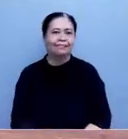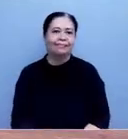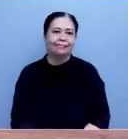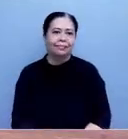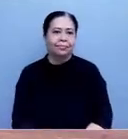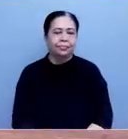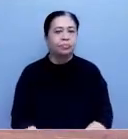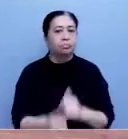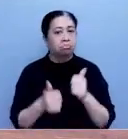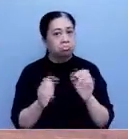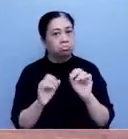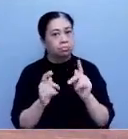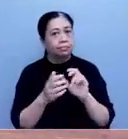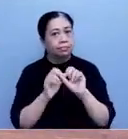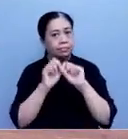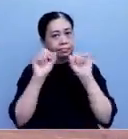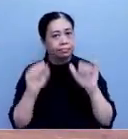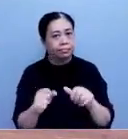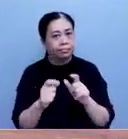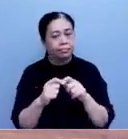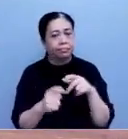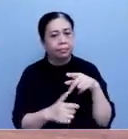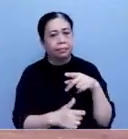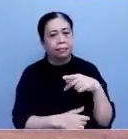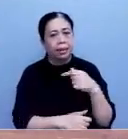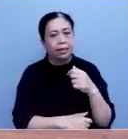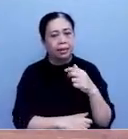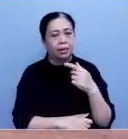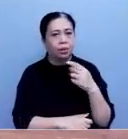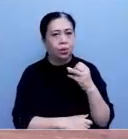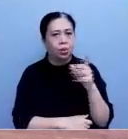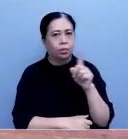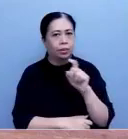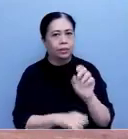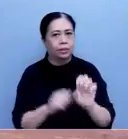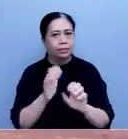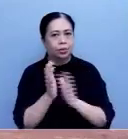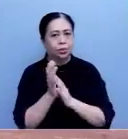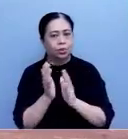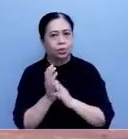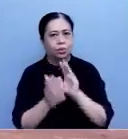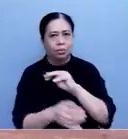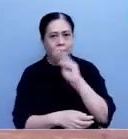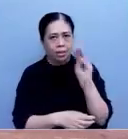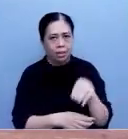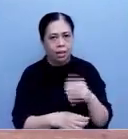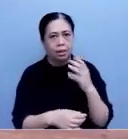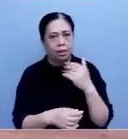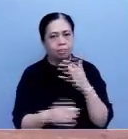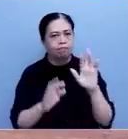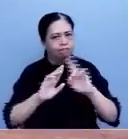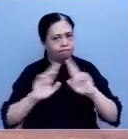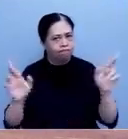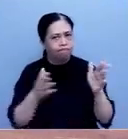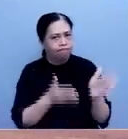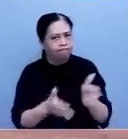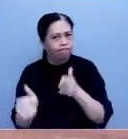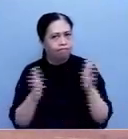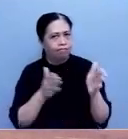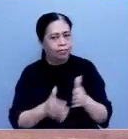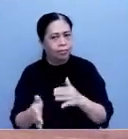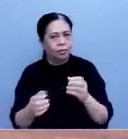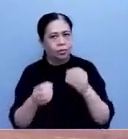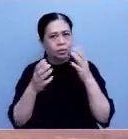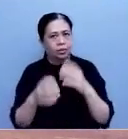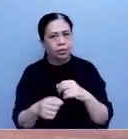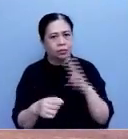Naging maayos naman ang sistema sa Padre Mariano Gomez Elementary School sa Maynila. Maganda raw kasing pinaghandaan ng mga guro at nasa